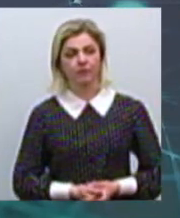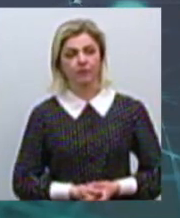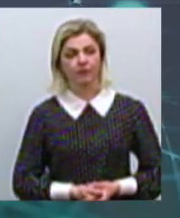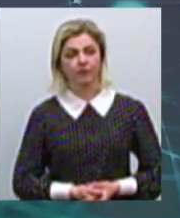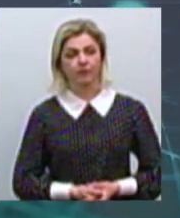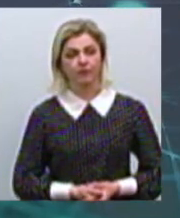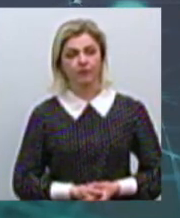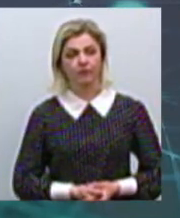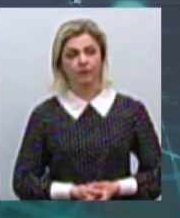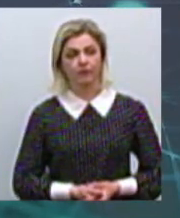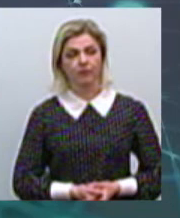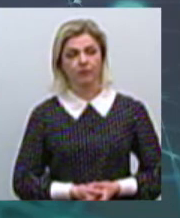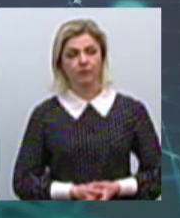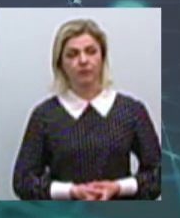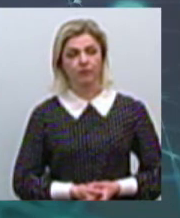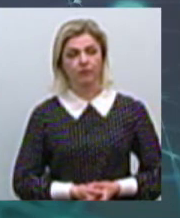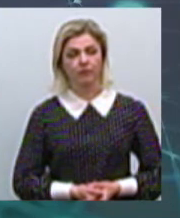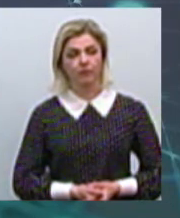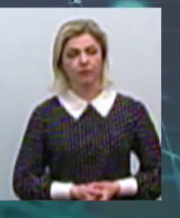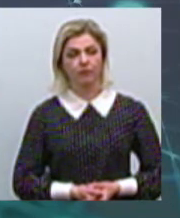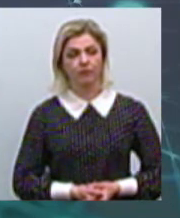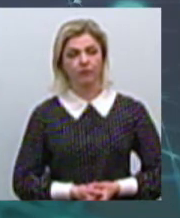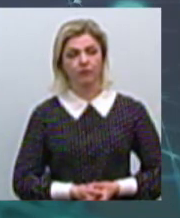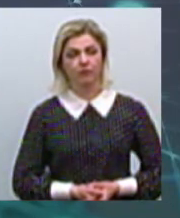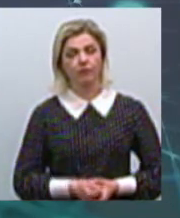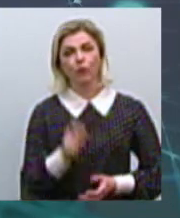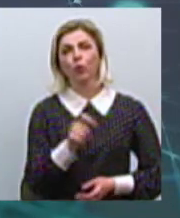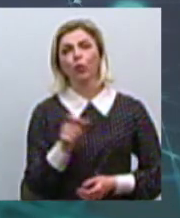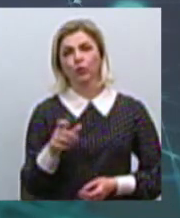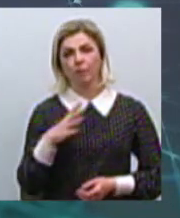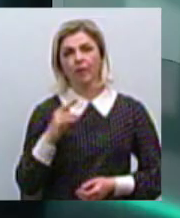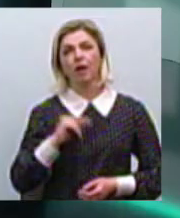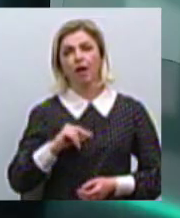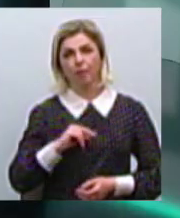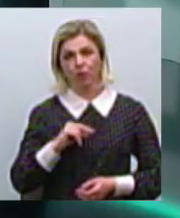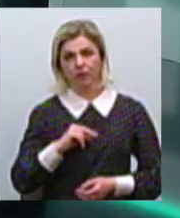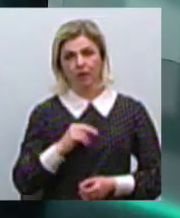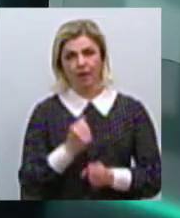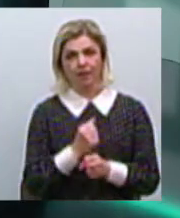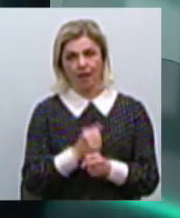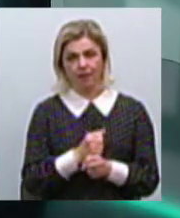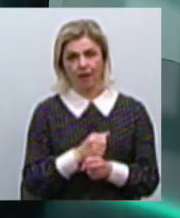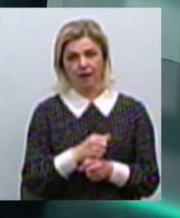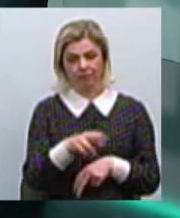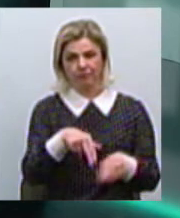буквально зніс людей, які працювали, наносячи розмітку.